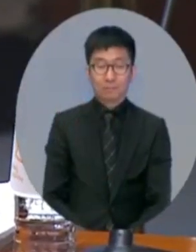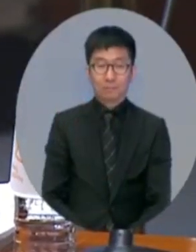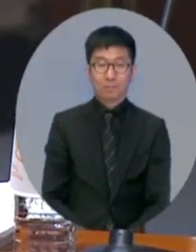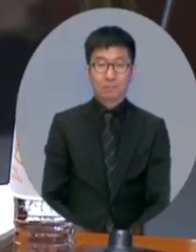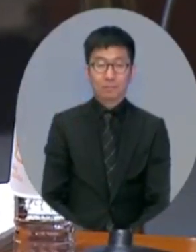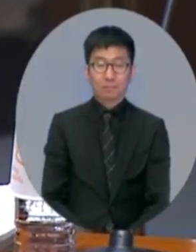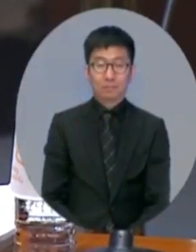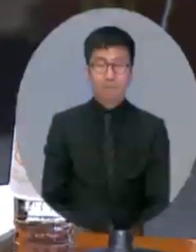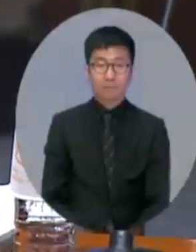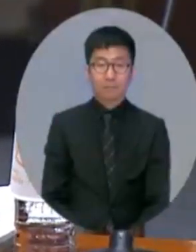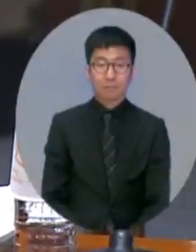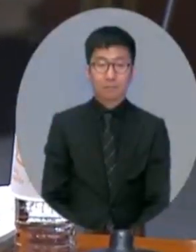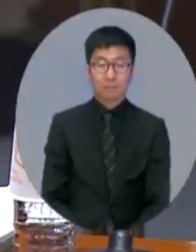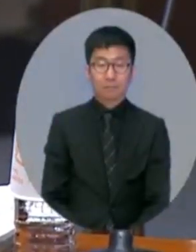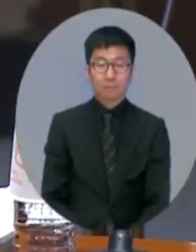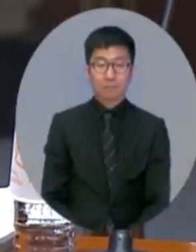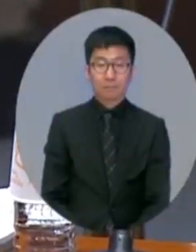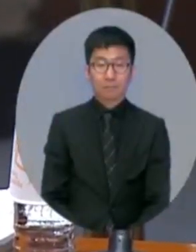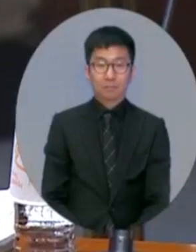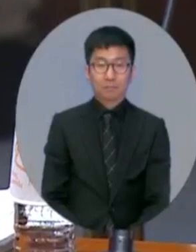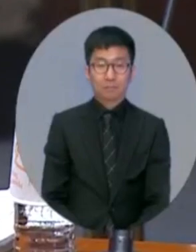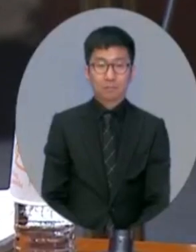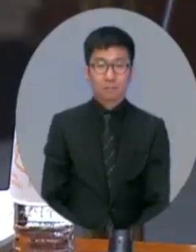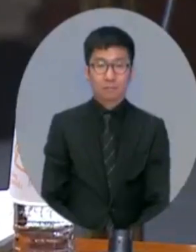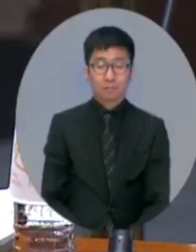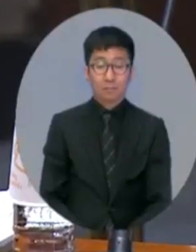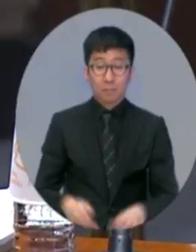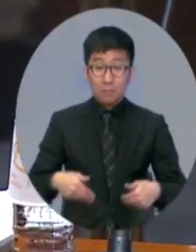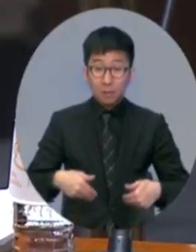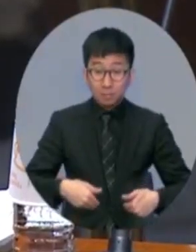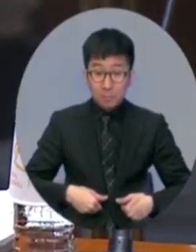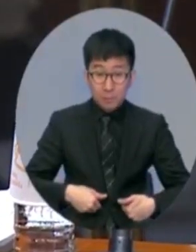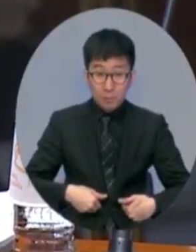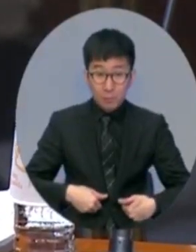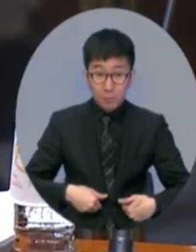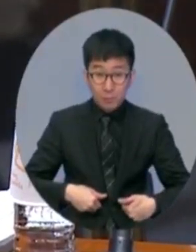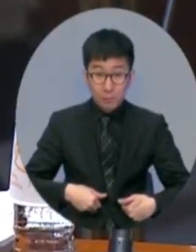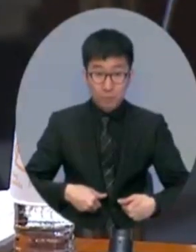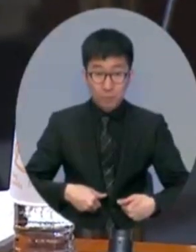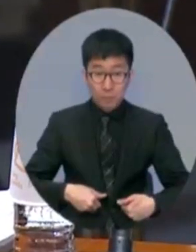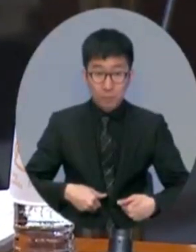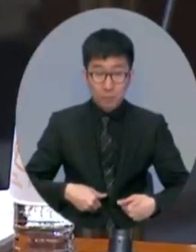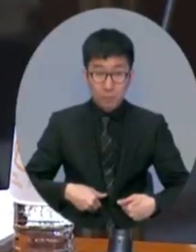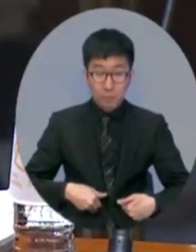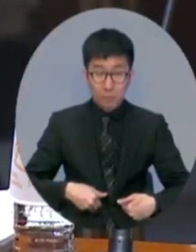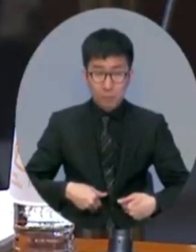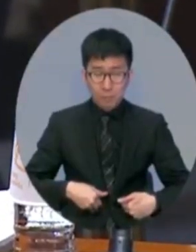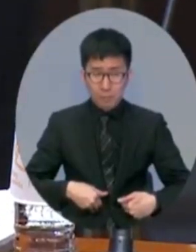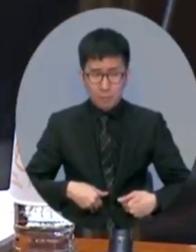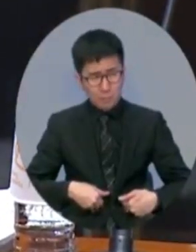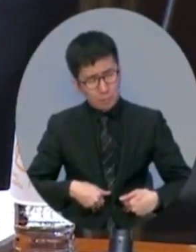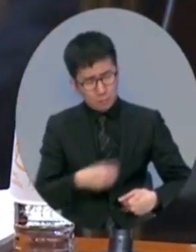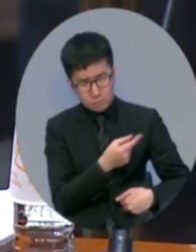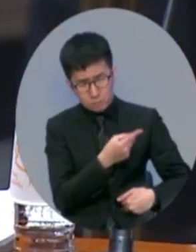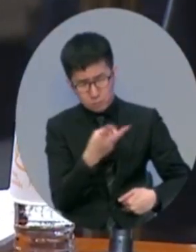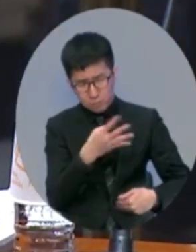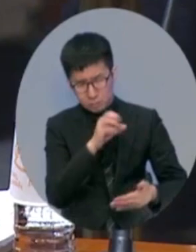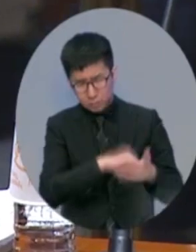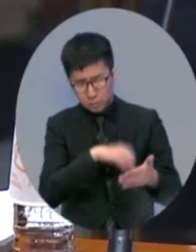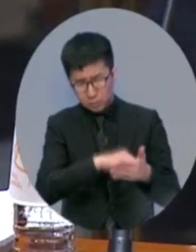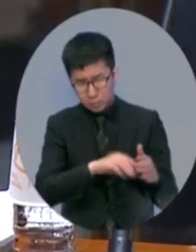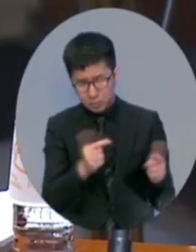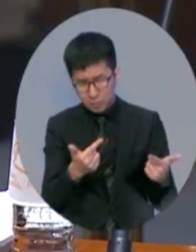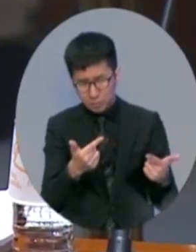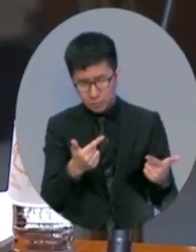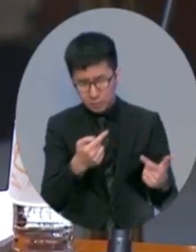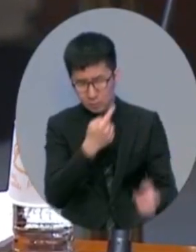사실은 또 그렇다고 해서 꼭 필요한 것을 너무 깎은 부분이 없는가는 좀 세심히